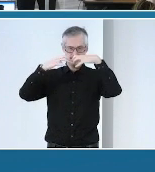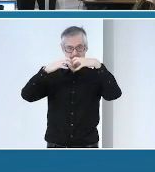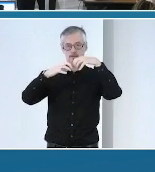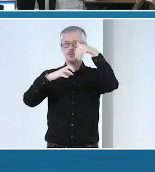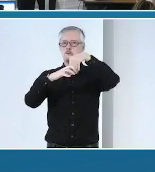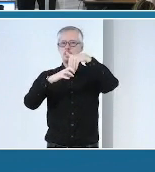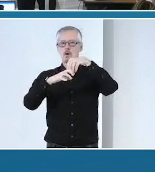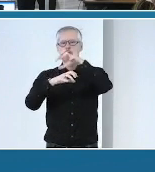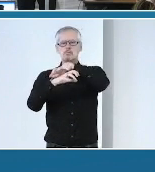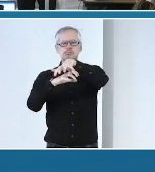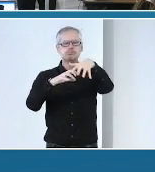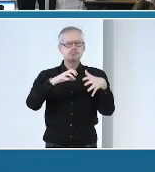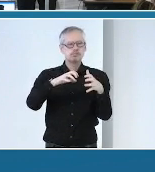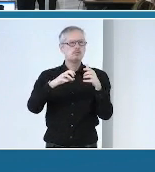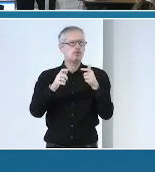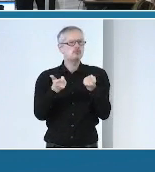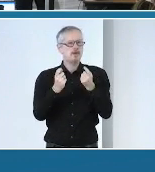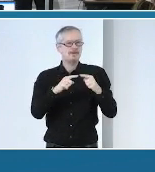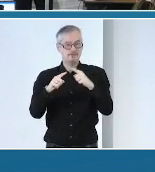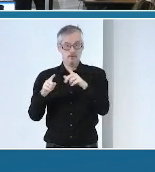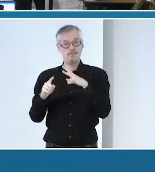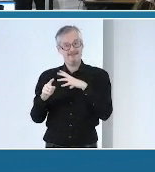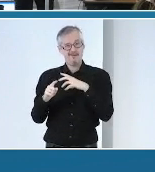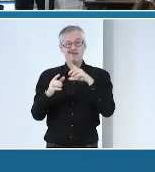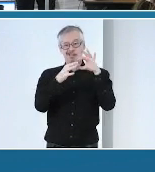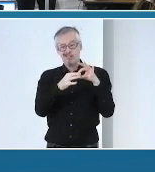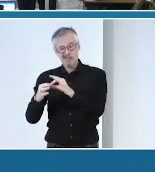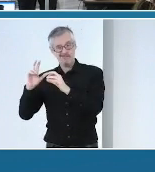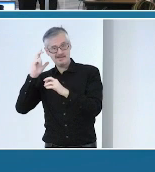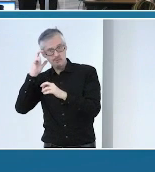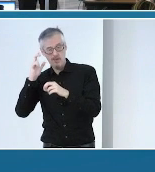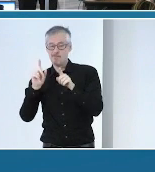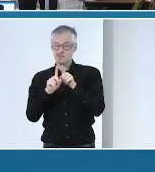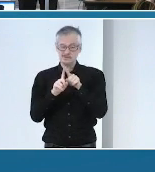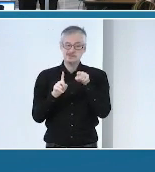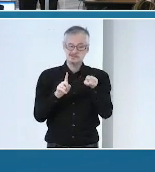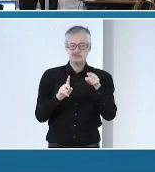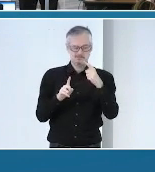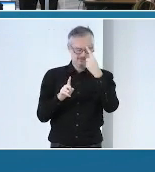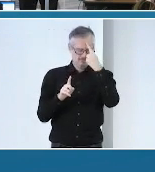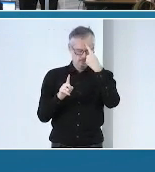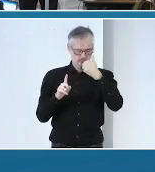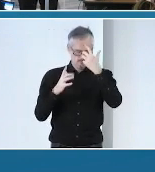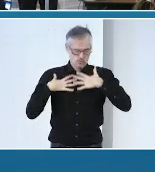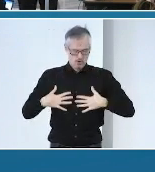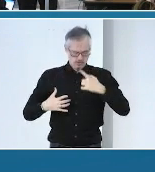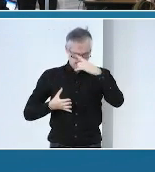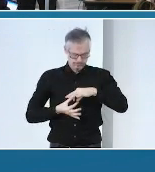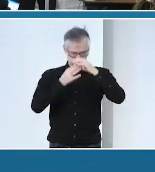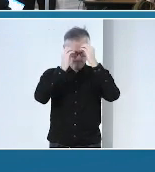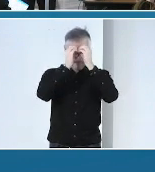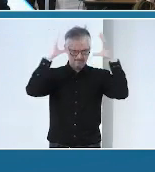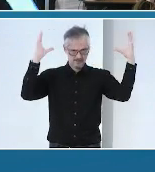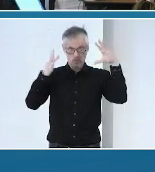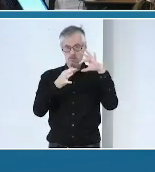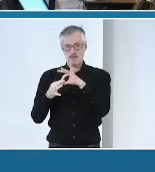proprioception et les aires vestibulaires. Et donc, il y a un chevauchement, ce n'est pas